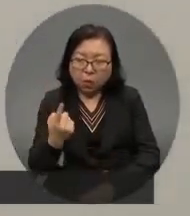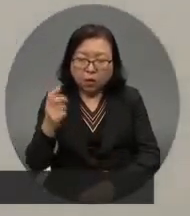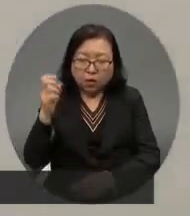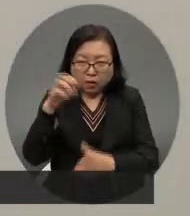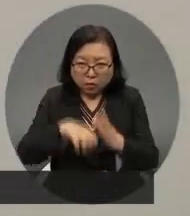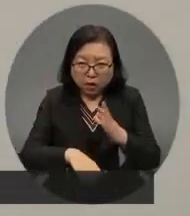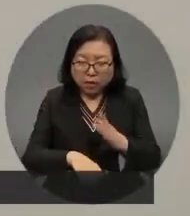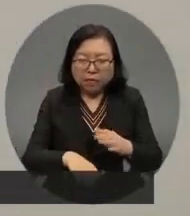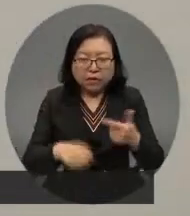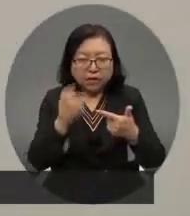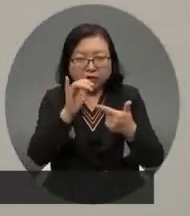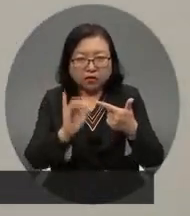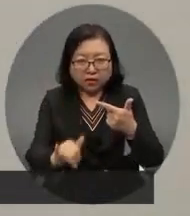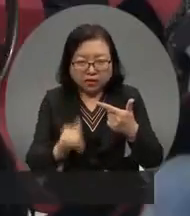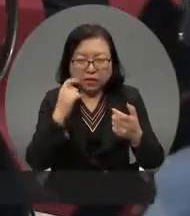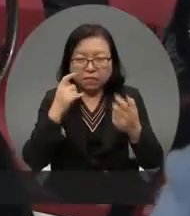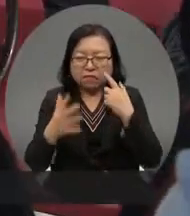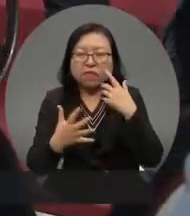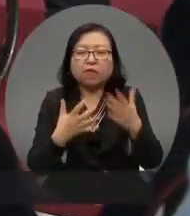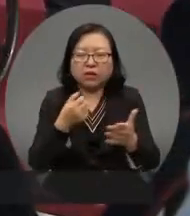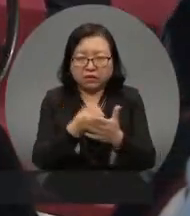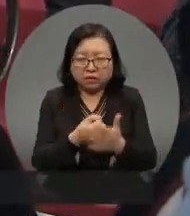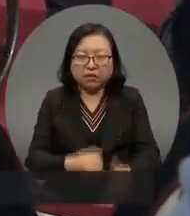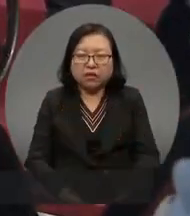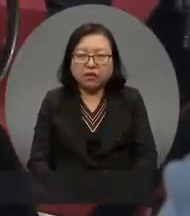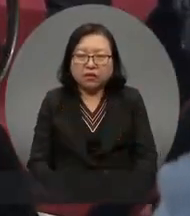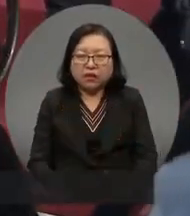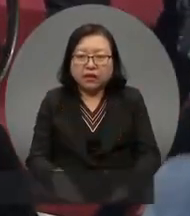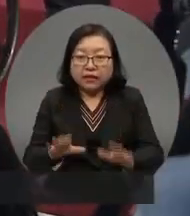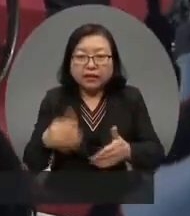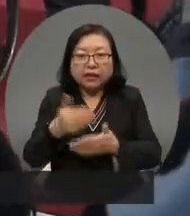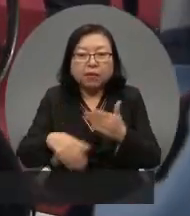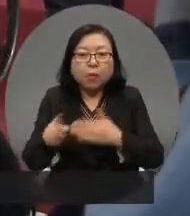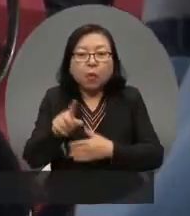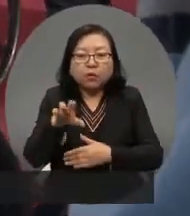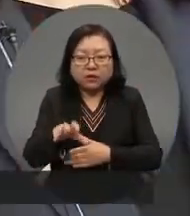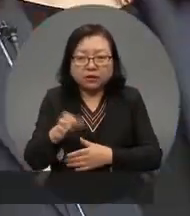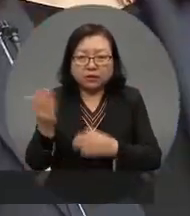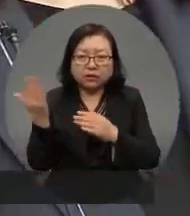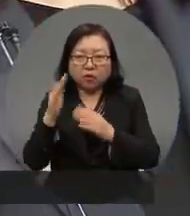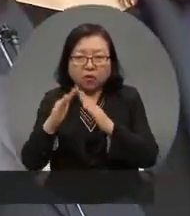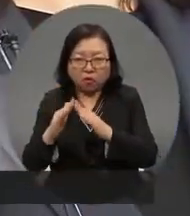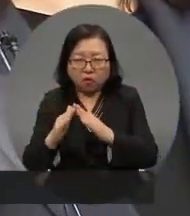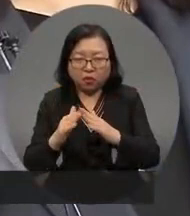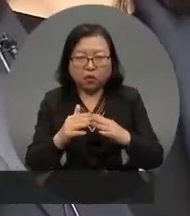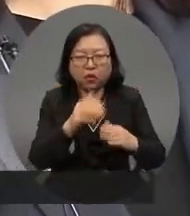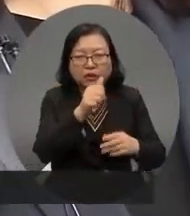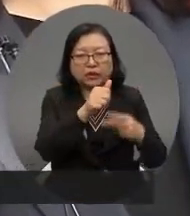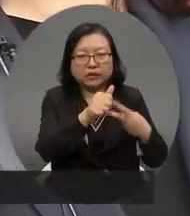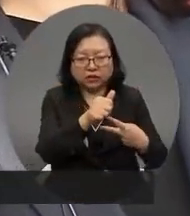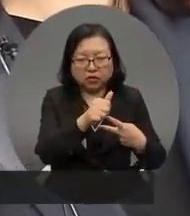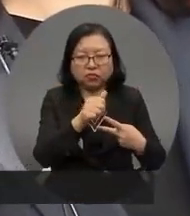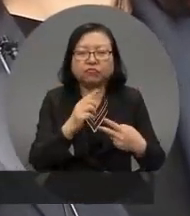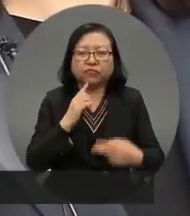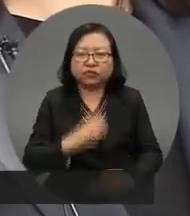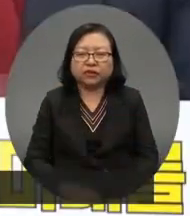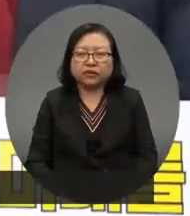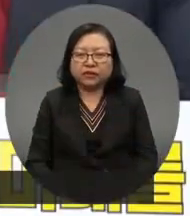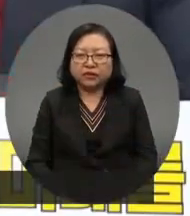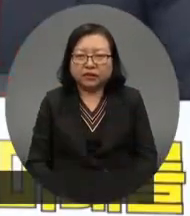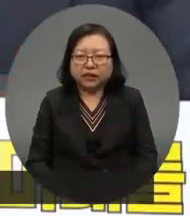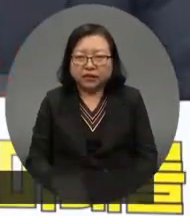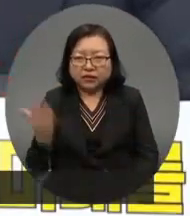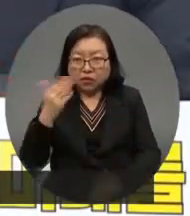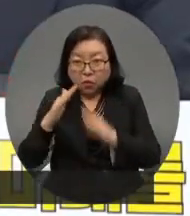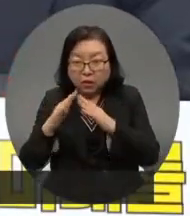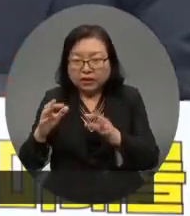등 6명의 후보를 확정했습니다. 이제 남은 지역은 청주 청원과 흥덕 선거구입니다. 청주